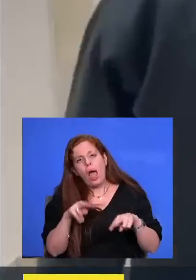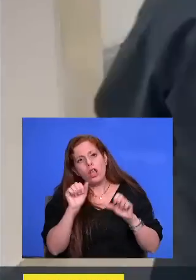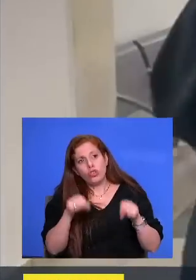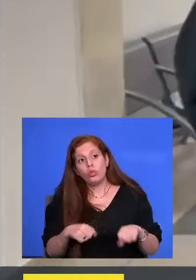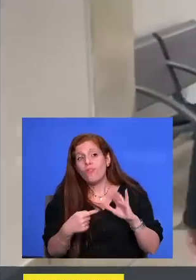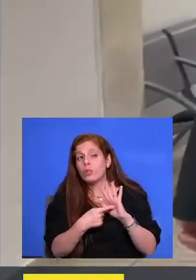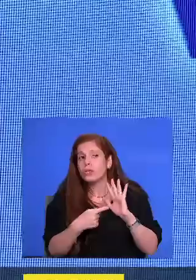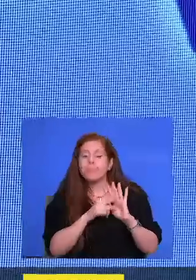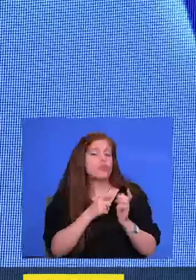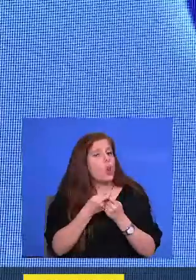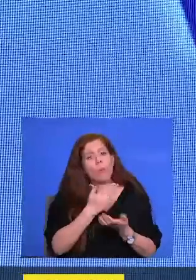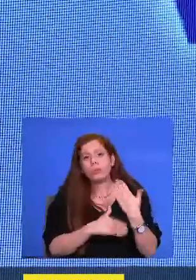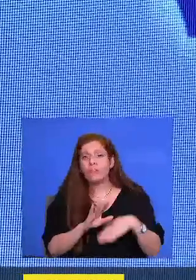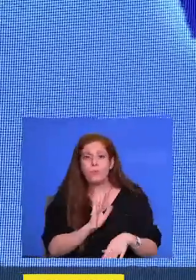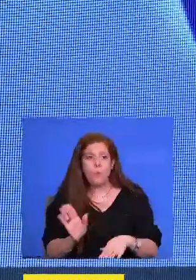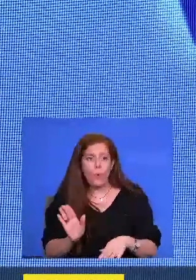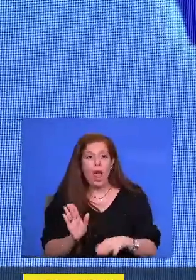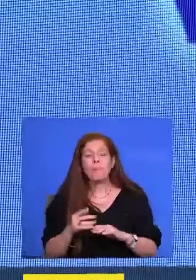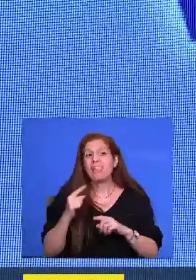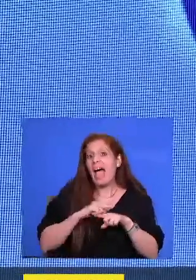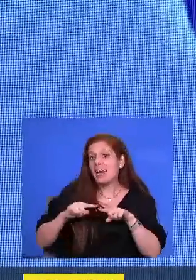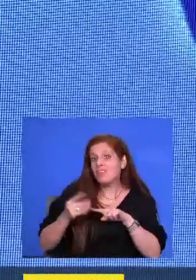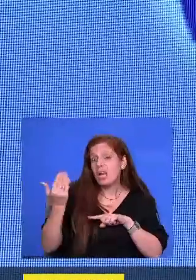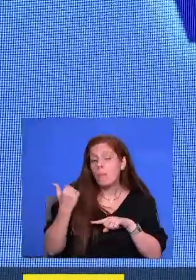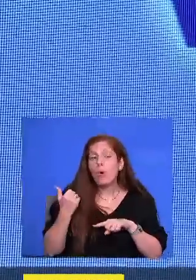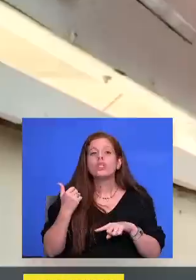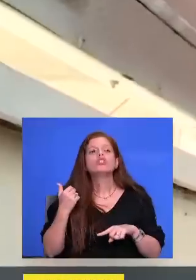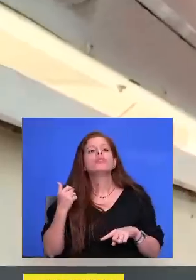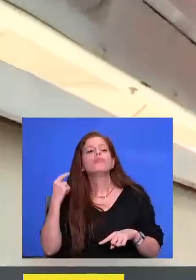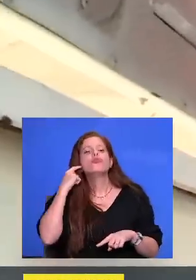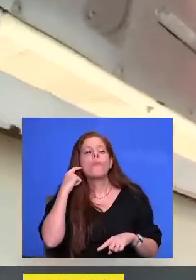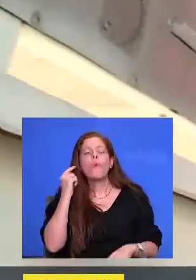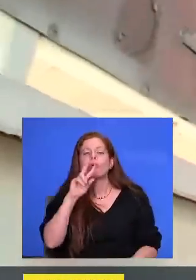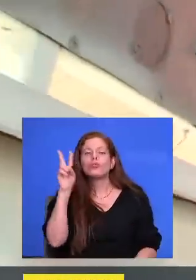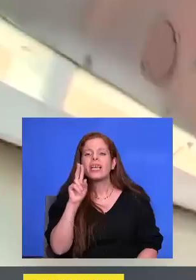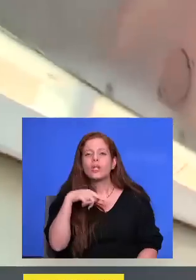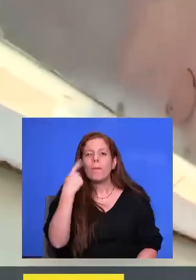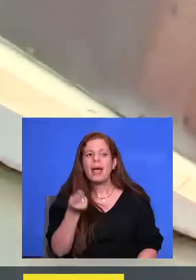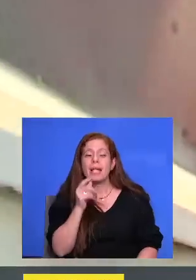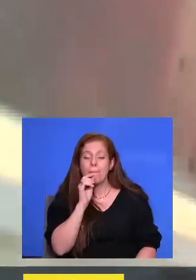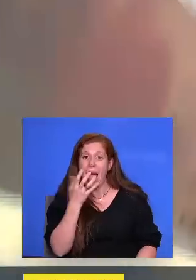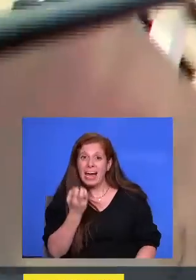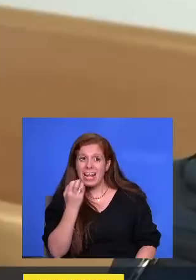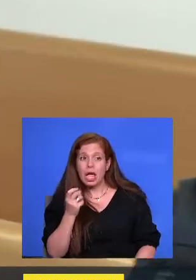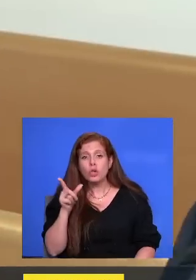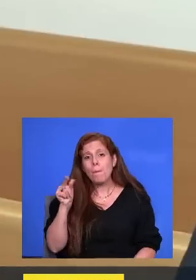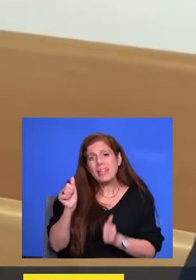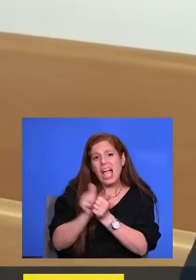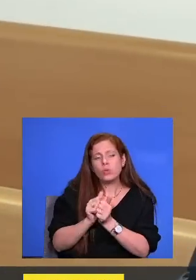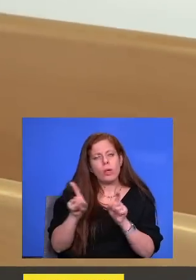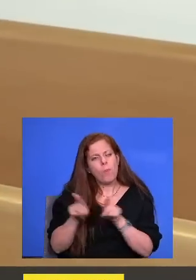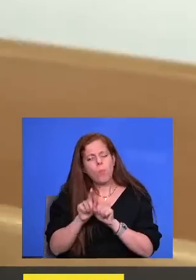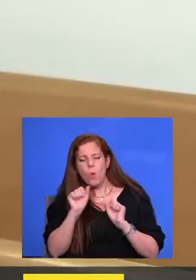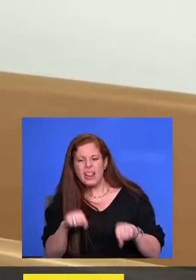לא משתפת פעולה. רק לפני כמה חודשים נשמעה שקד אומרת בהקלטה שהודלפה שבני הזוג נתניהו הם כמו דיקטטורים.